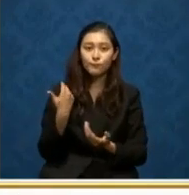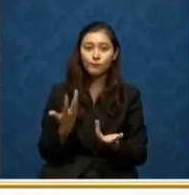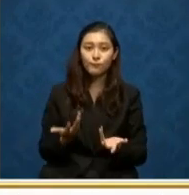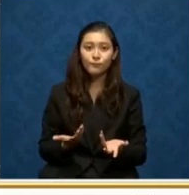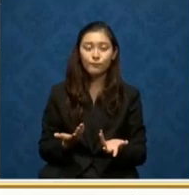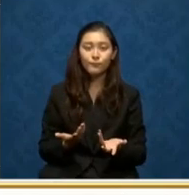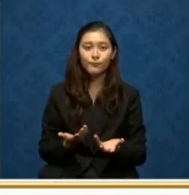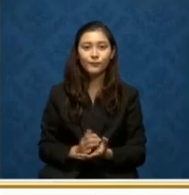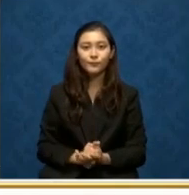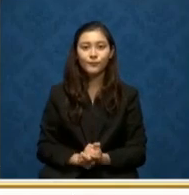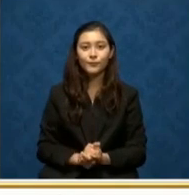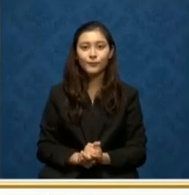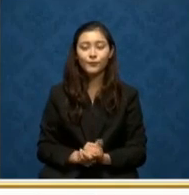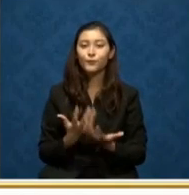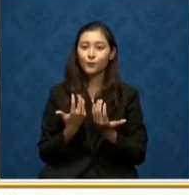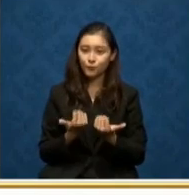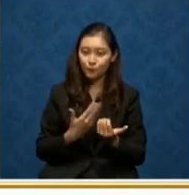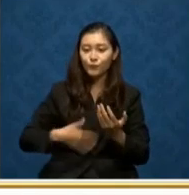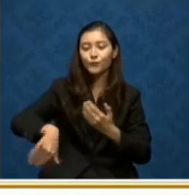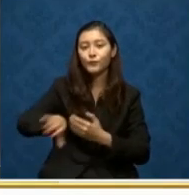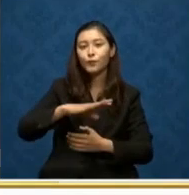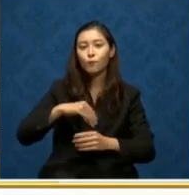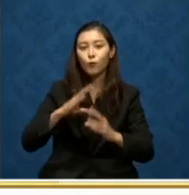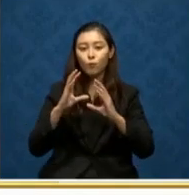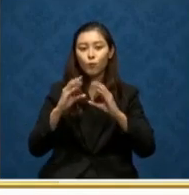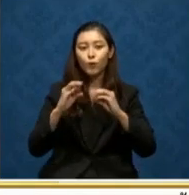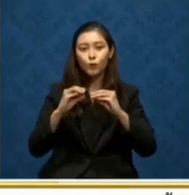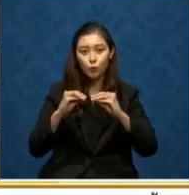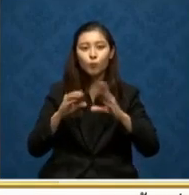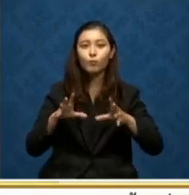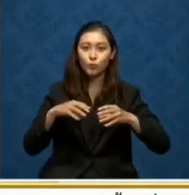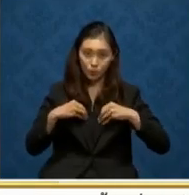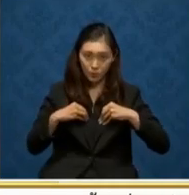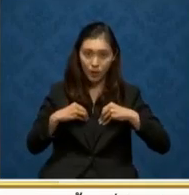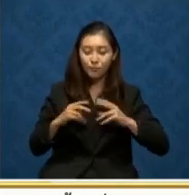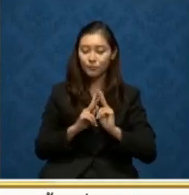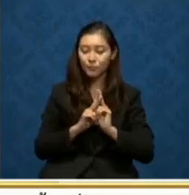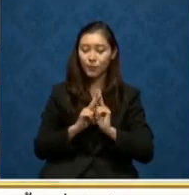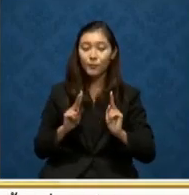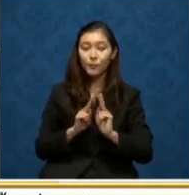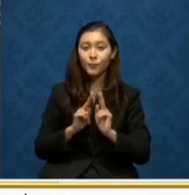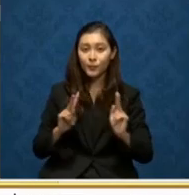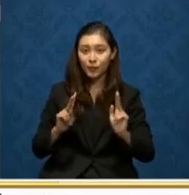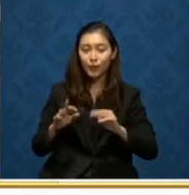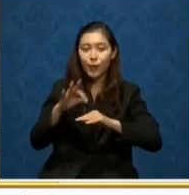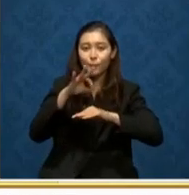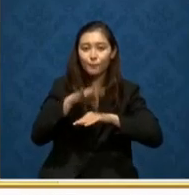ถือว่าที่ประชุมลงมติเห็นชอบให้ตั้งคณะกรรมการวิสามัญนะครับ